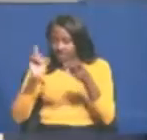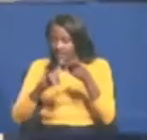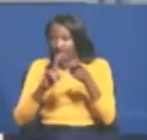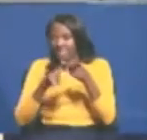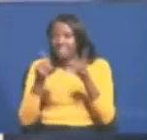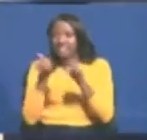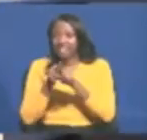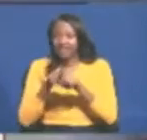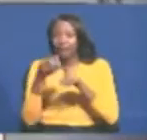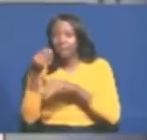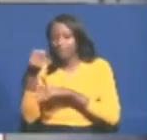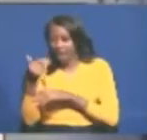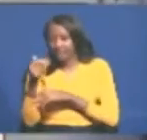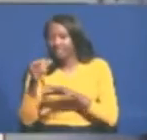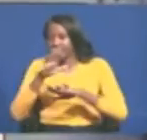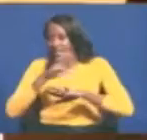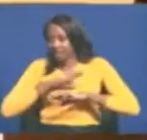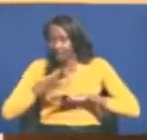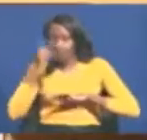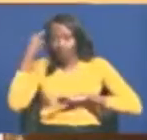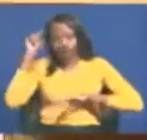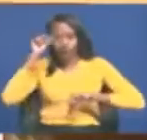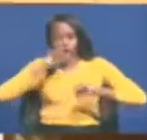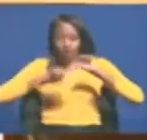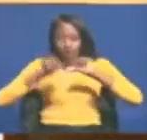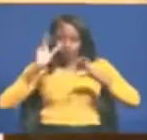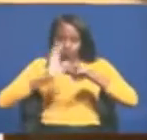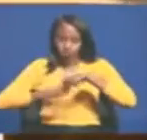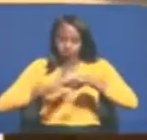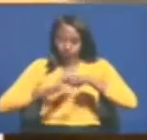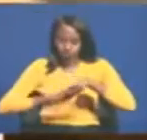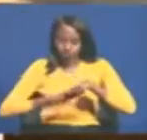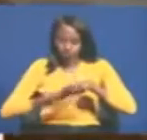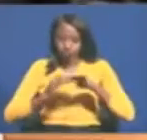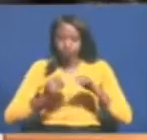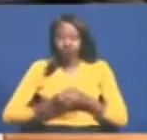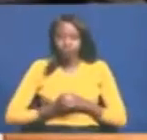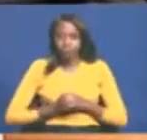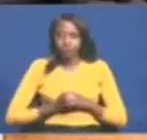ili waweze kutenda kazi ambavyo inafaa. Esther Bodo, Kurunzi Mashinani.